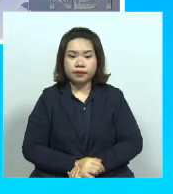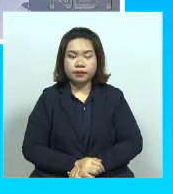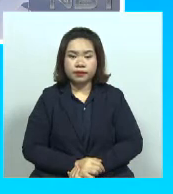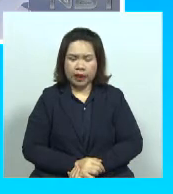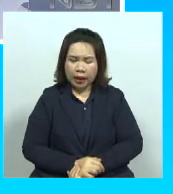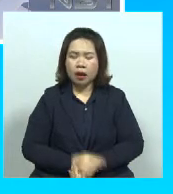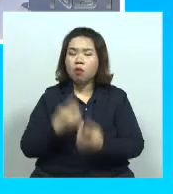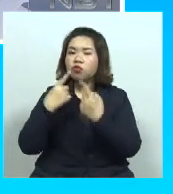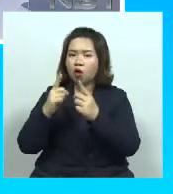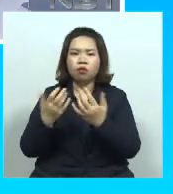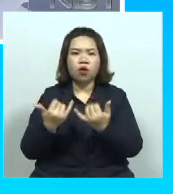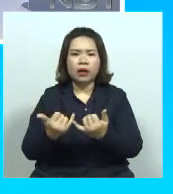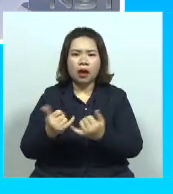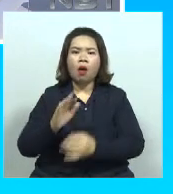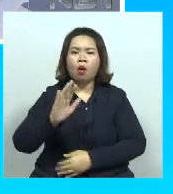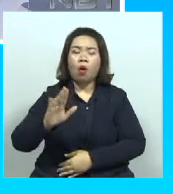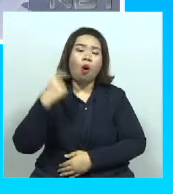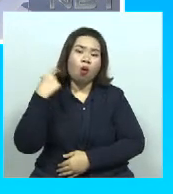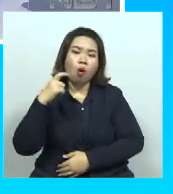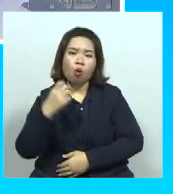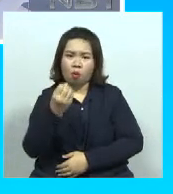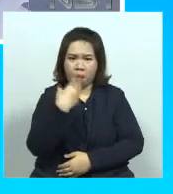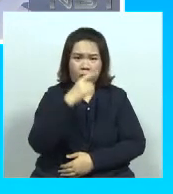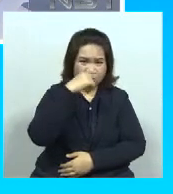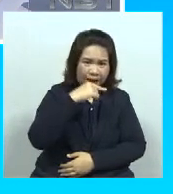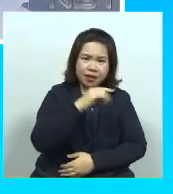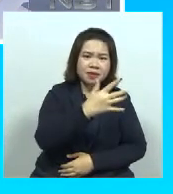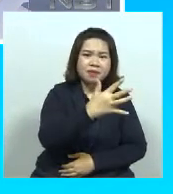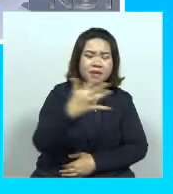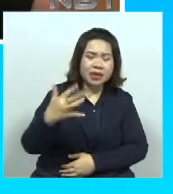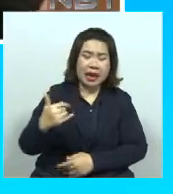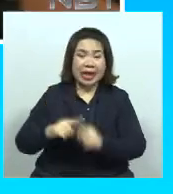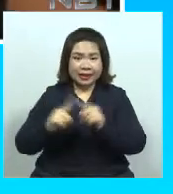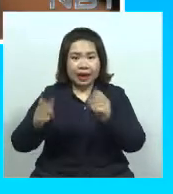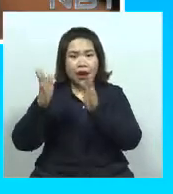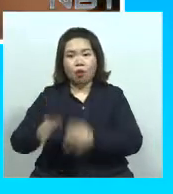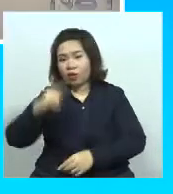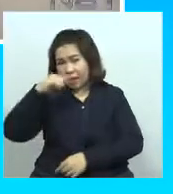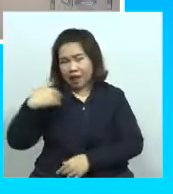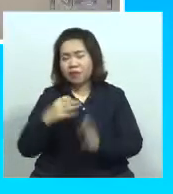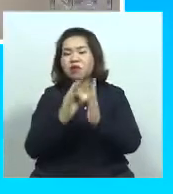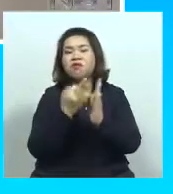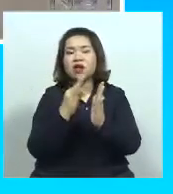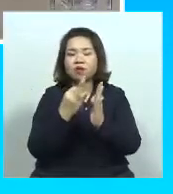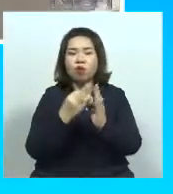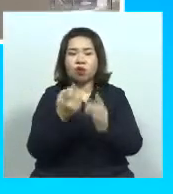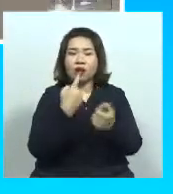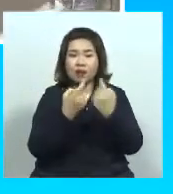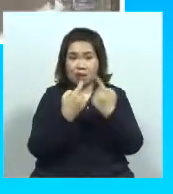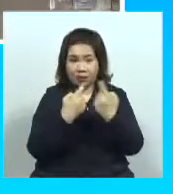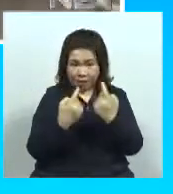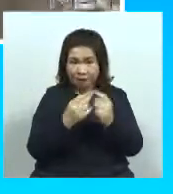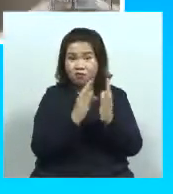ก็ยังไม่ได้มีการแจ้งมาจากทางการฮ่องกงนะครับมีแต่ทางคนไทยที่ได้สอบถามมาทางFacebook page ของสกย.นะ